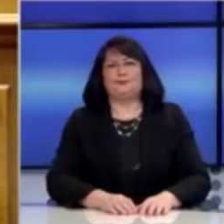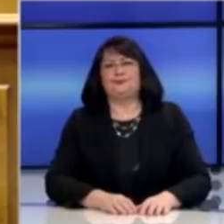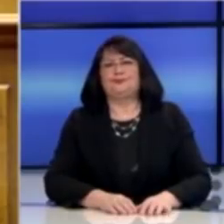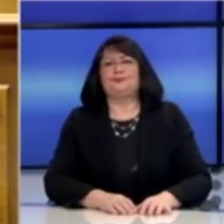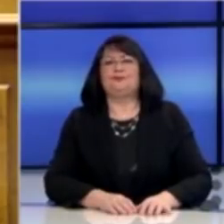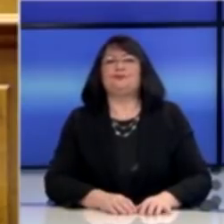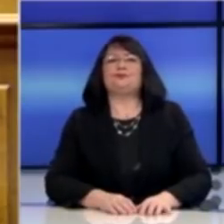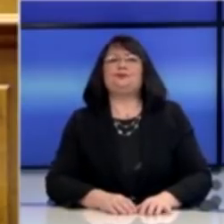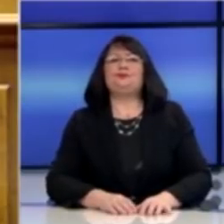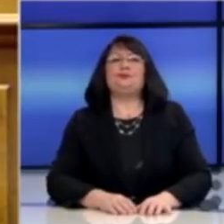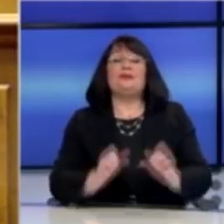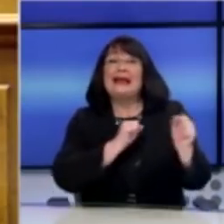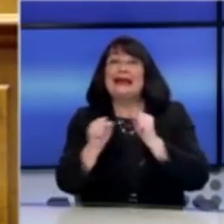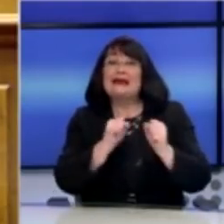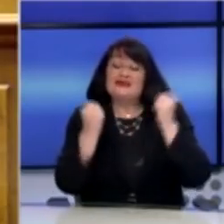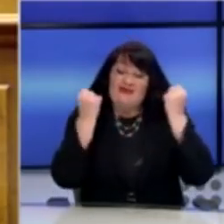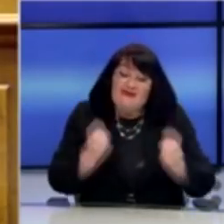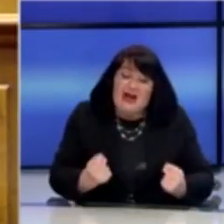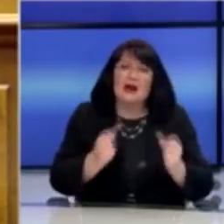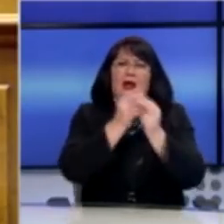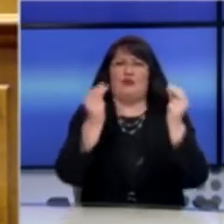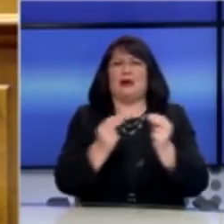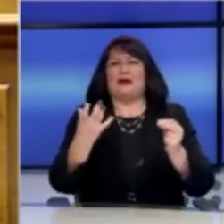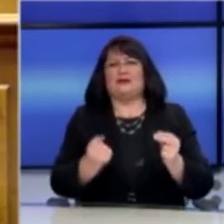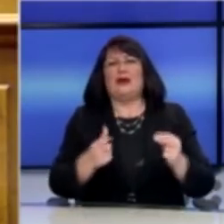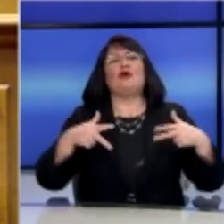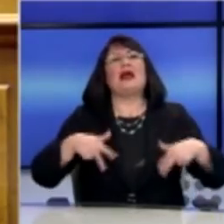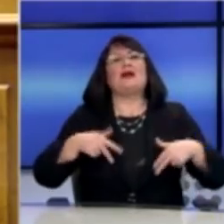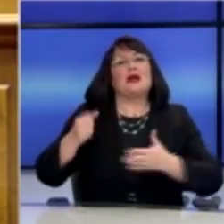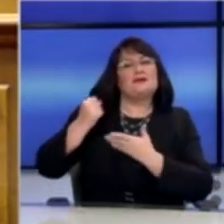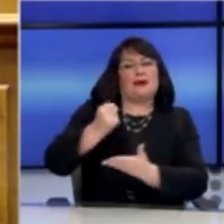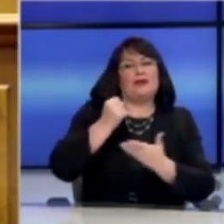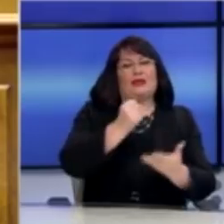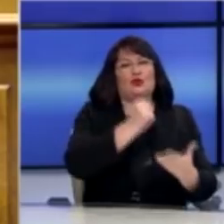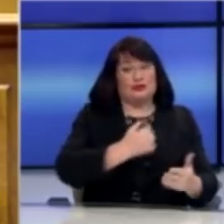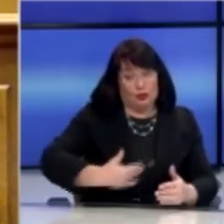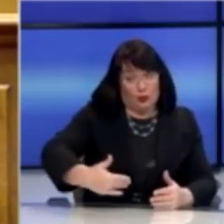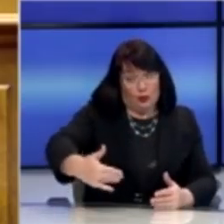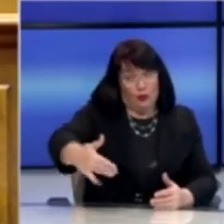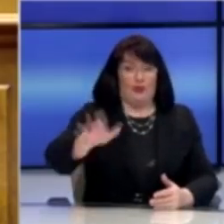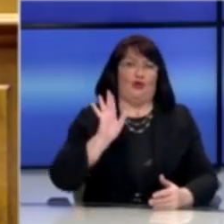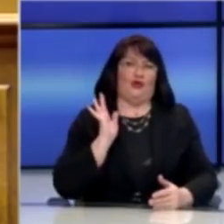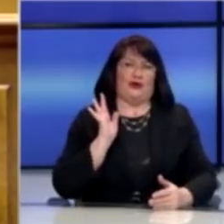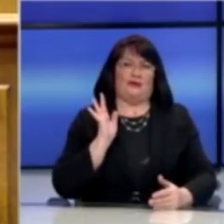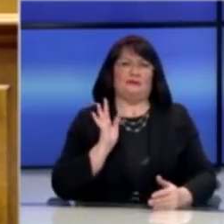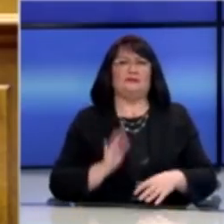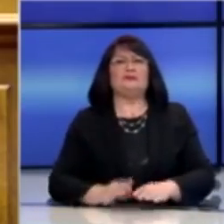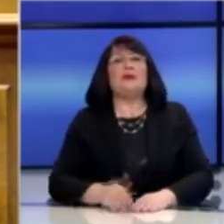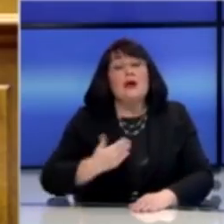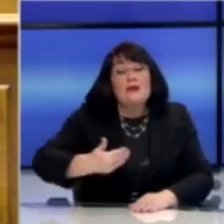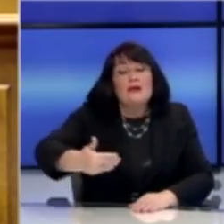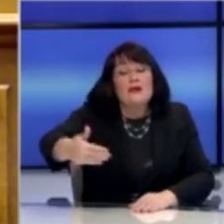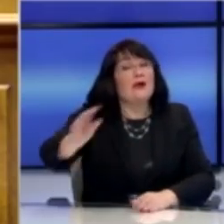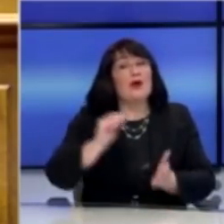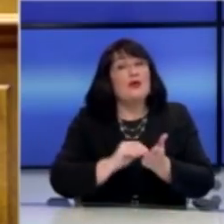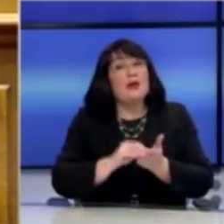των βαριών συνεπειών της κρίσης μέσα από τις κρατικές επιδοτήσεις δεν θα είναι απεριόριστη. Αλήθεια, για πόσο καιρό